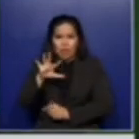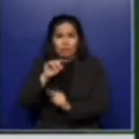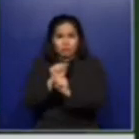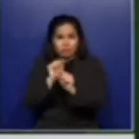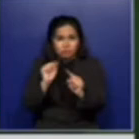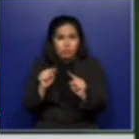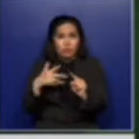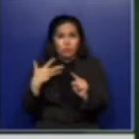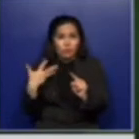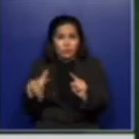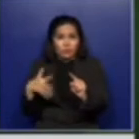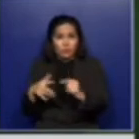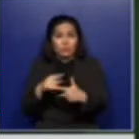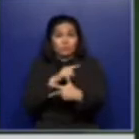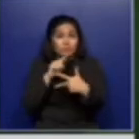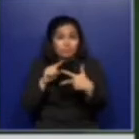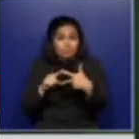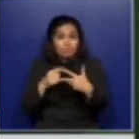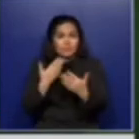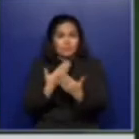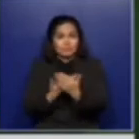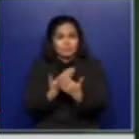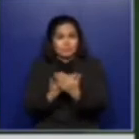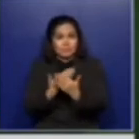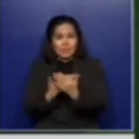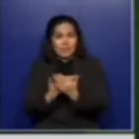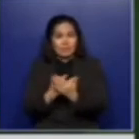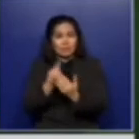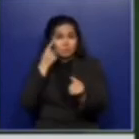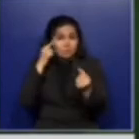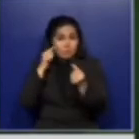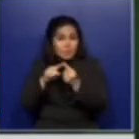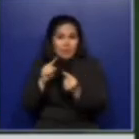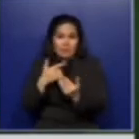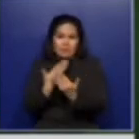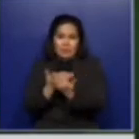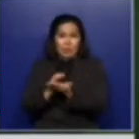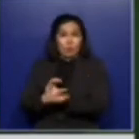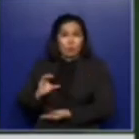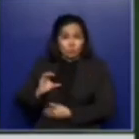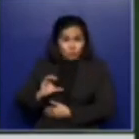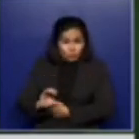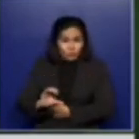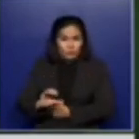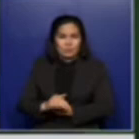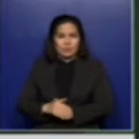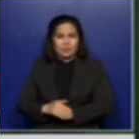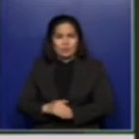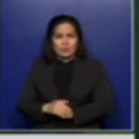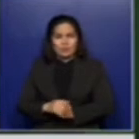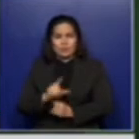76.5% เงินอีกก้อนหนึ่งเราเรียกว่ารายจ่ายเพื่อการลงทุนนะครับเงินก้อนนี้มีเพียง